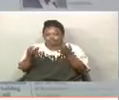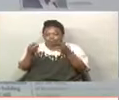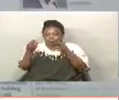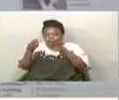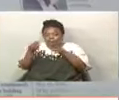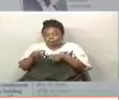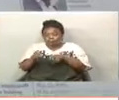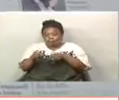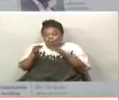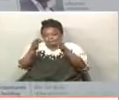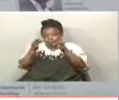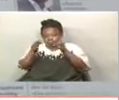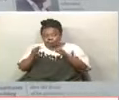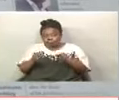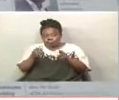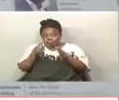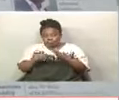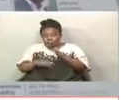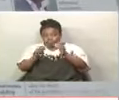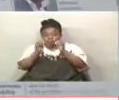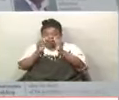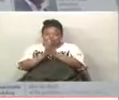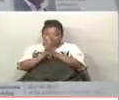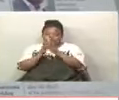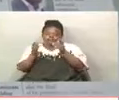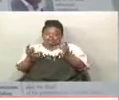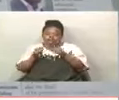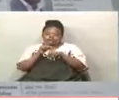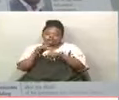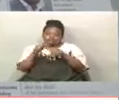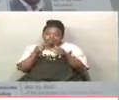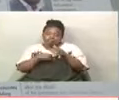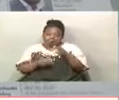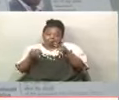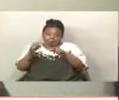happening. Malubaka atizante vitu idwa mkatabu kano. Biebie kusakwe